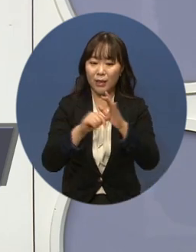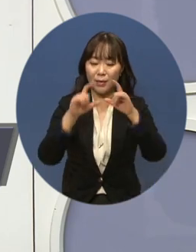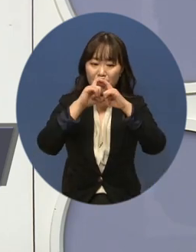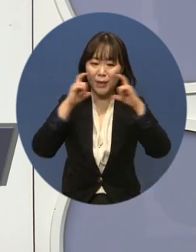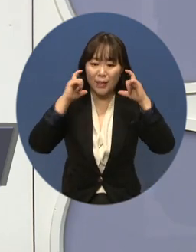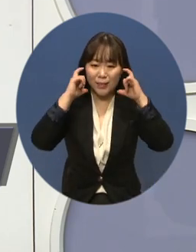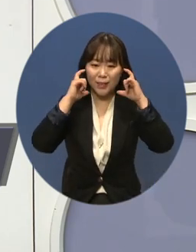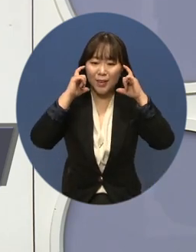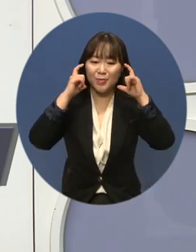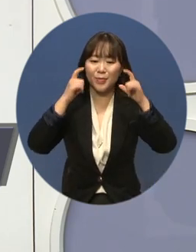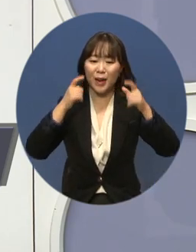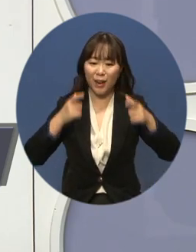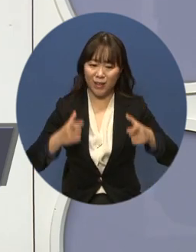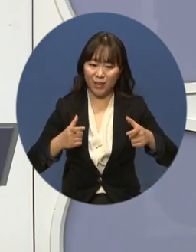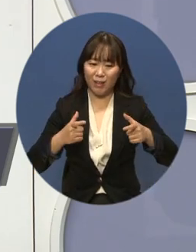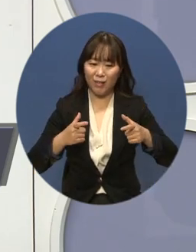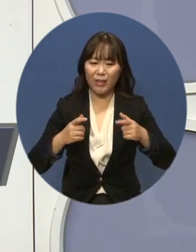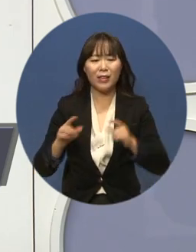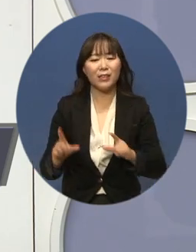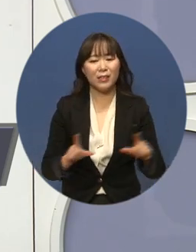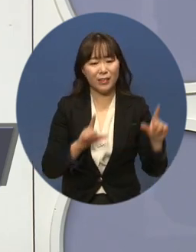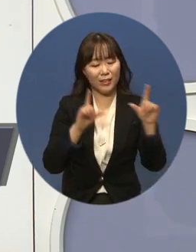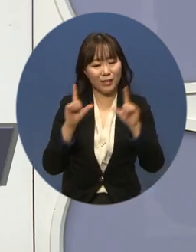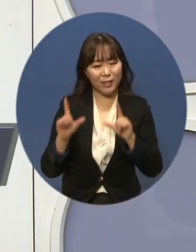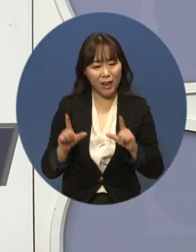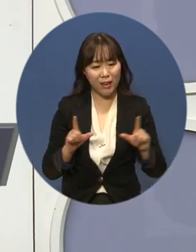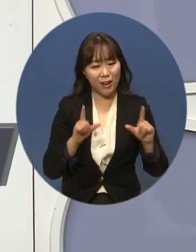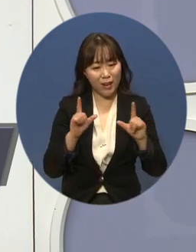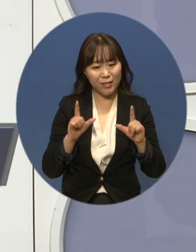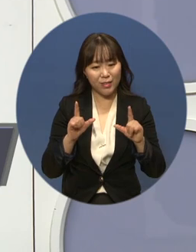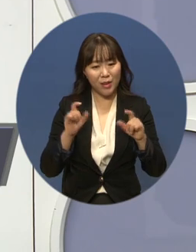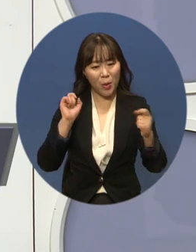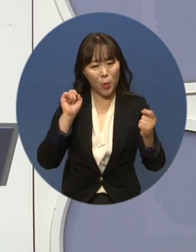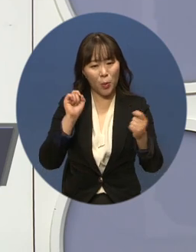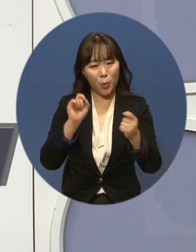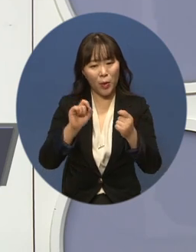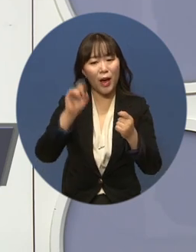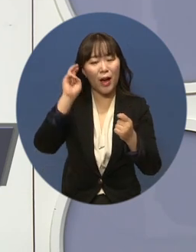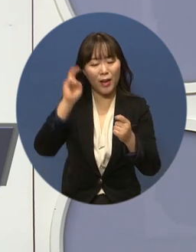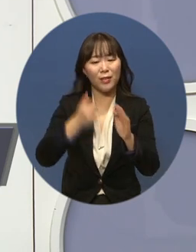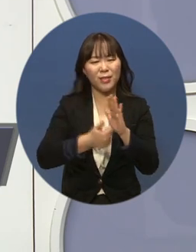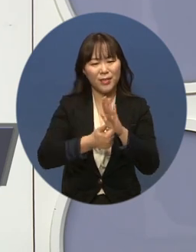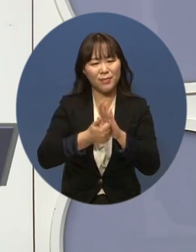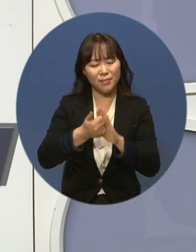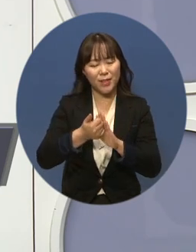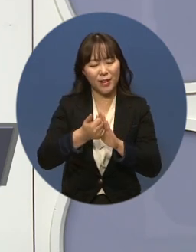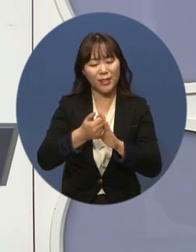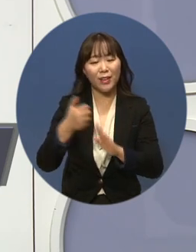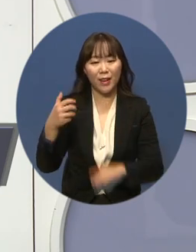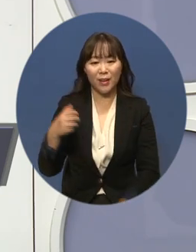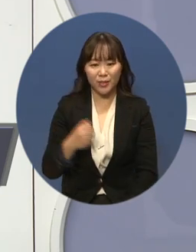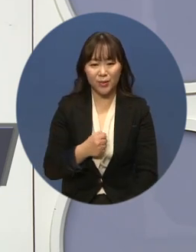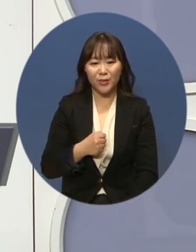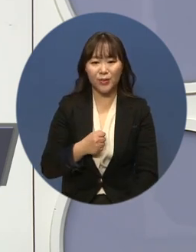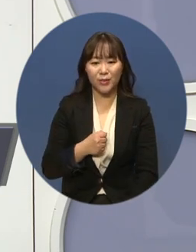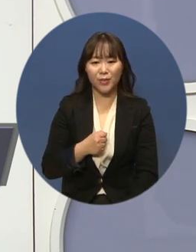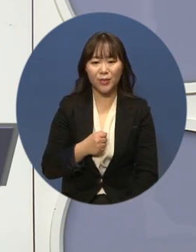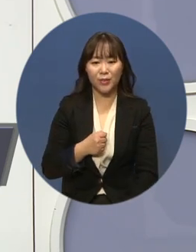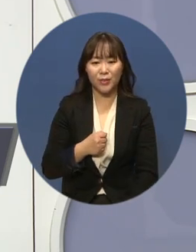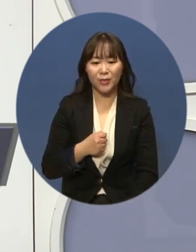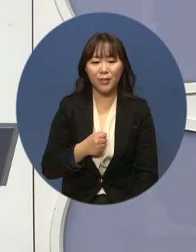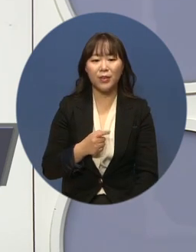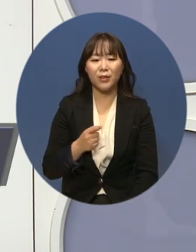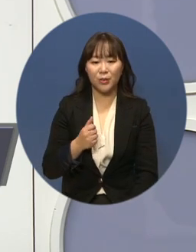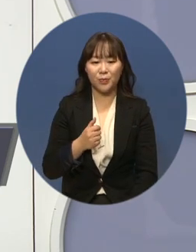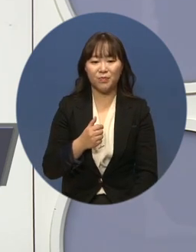2022년은 그래도 좀 마스크를 벗을 수 있는 그런 날이 머지않아 올 수 있다 이런 희망을 갖고 이렇게